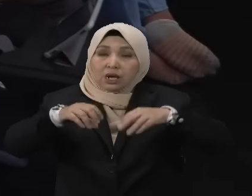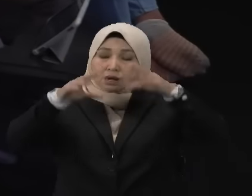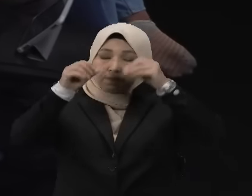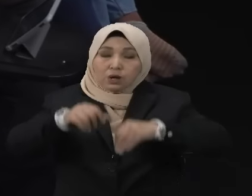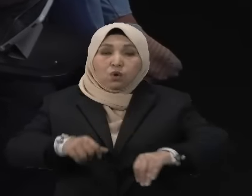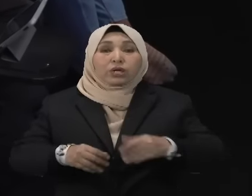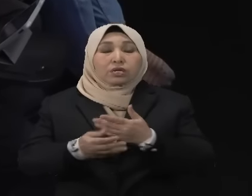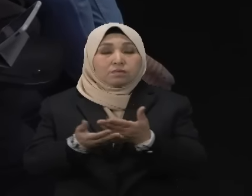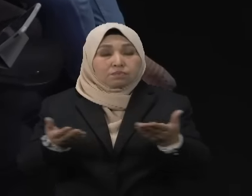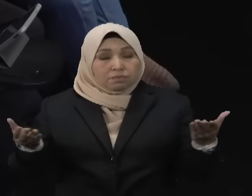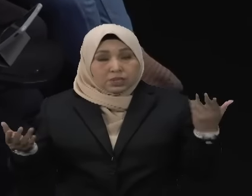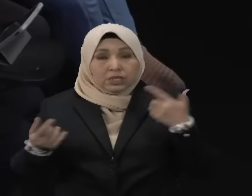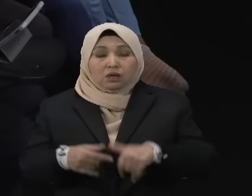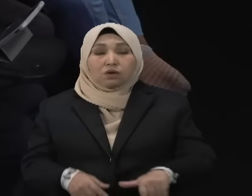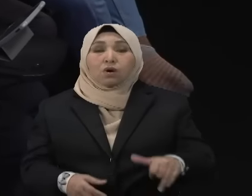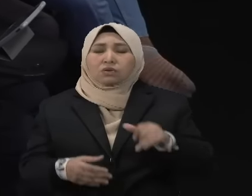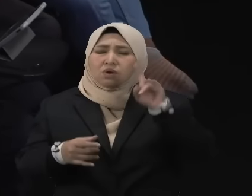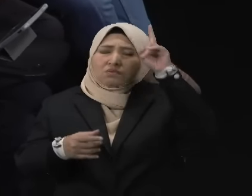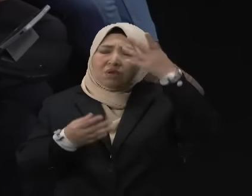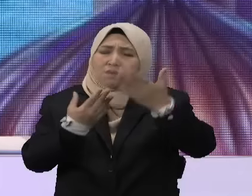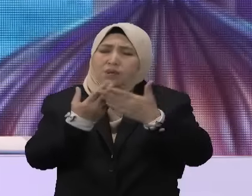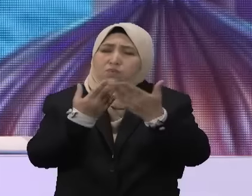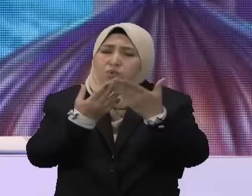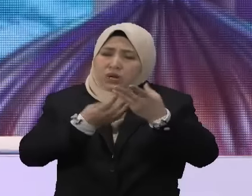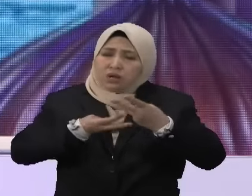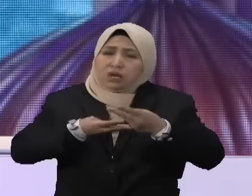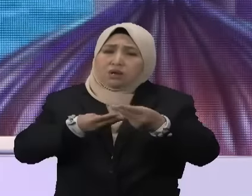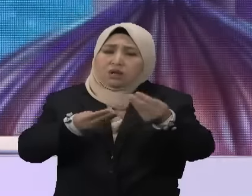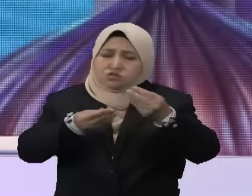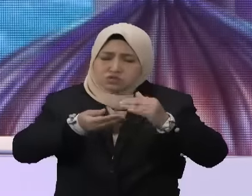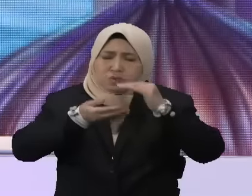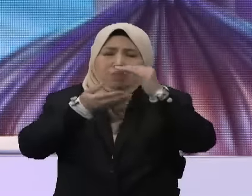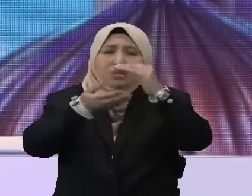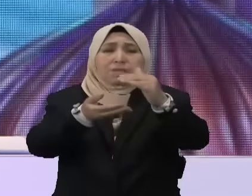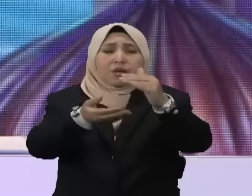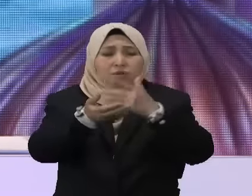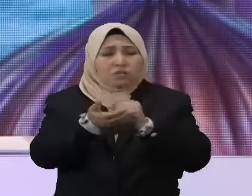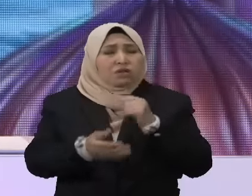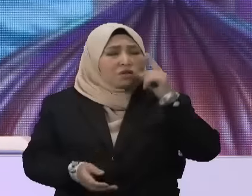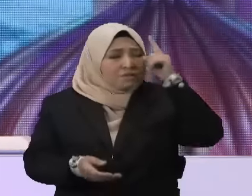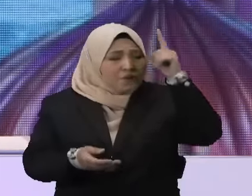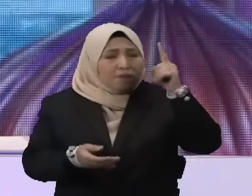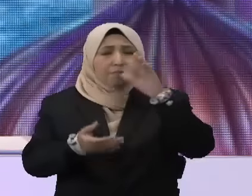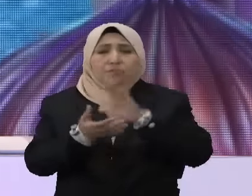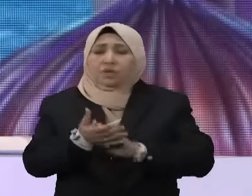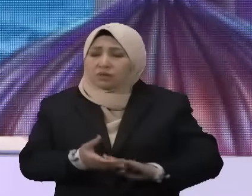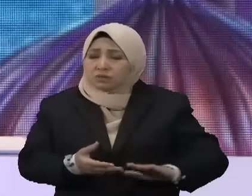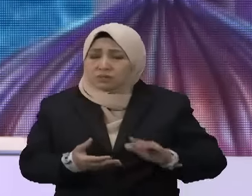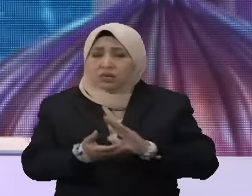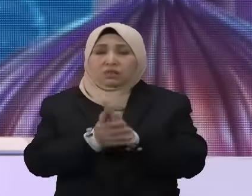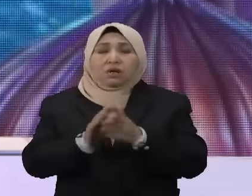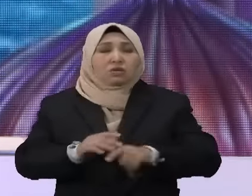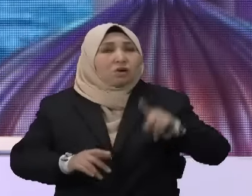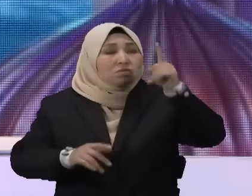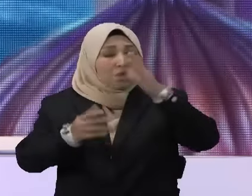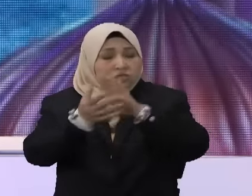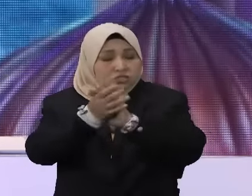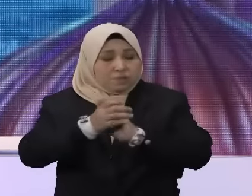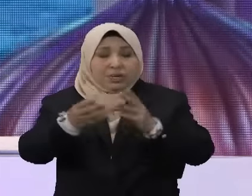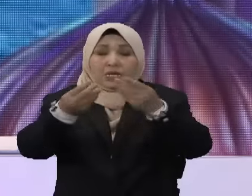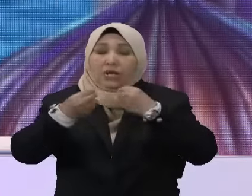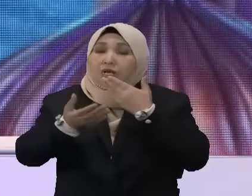arhamar rahimin. Rabbi yassir wa la tu'assir, Rabbi yassir wa la tu'assir, Rabbi yassir wa la tu'assir. ربنا آتنا في الدنيا